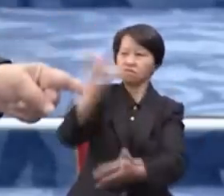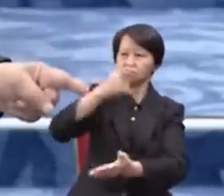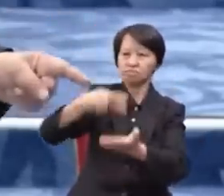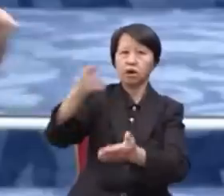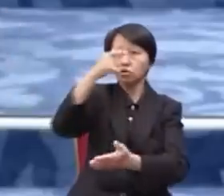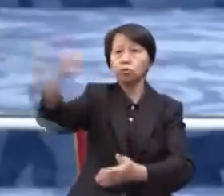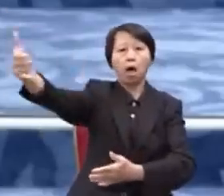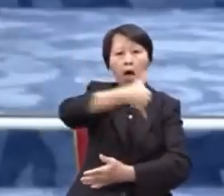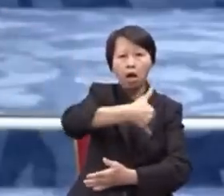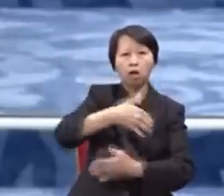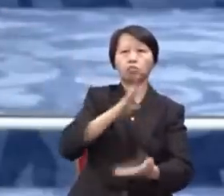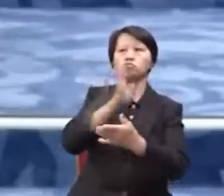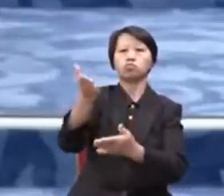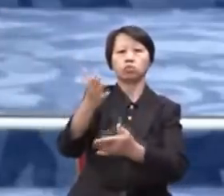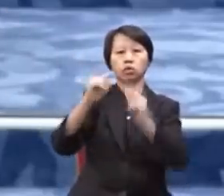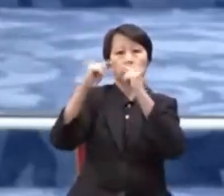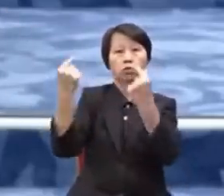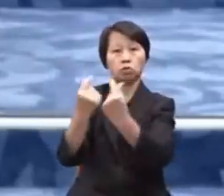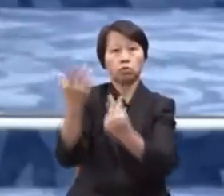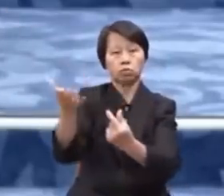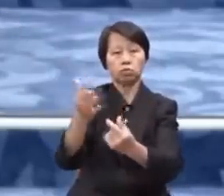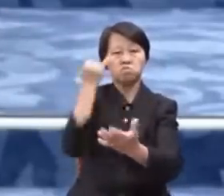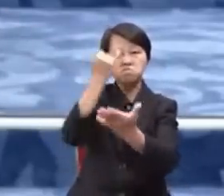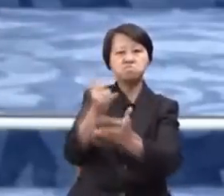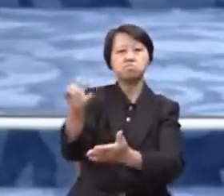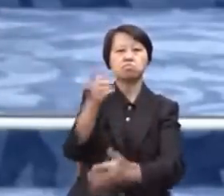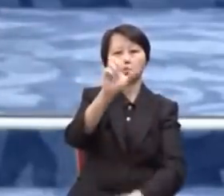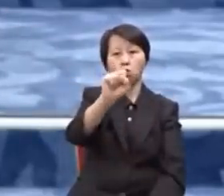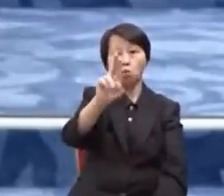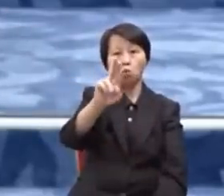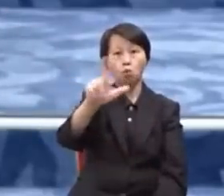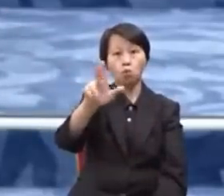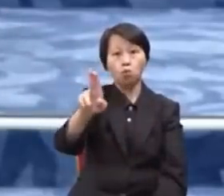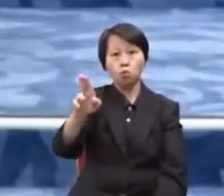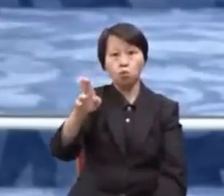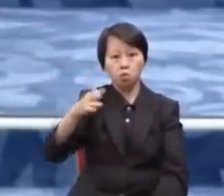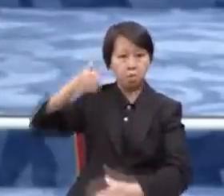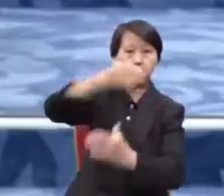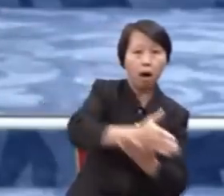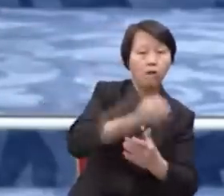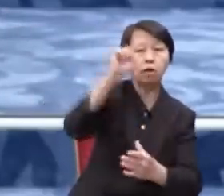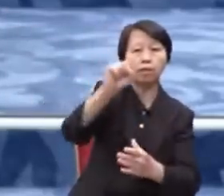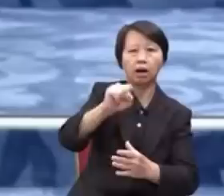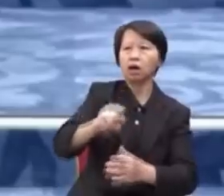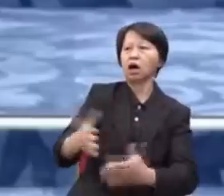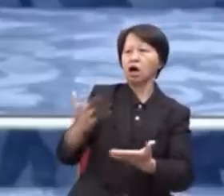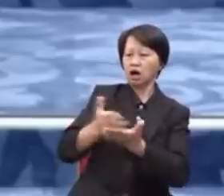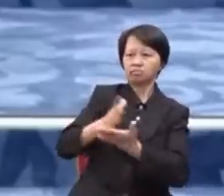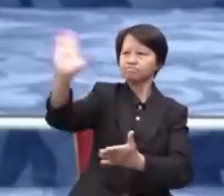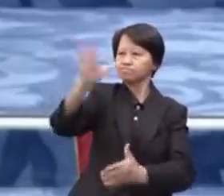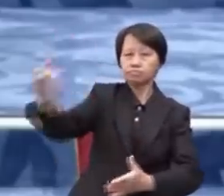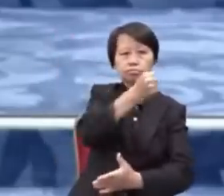haram dari gerombolan penganasulu jadi oleh yang demikian tetapi